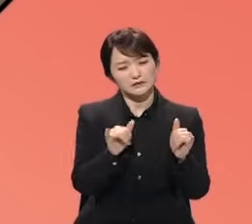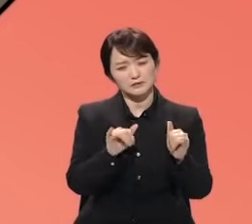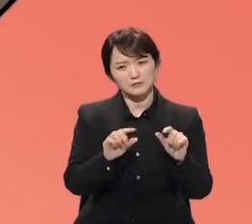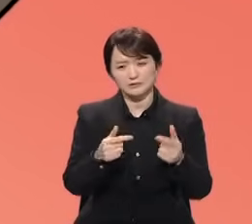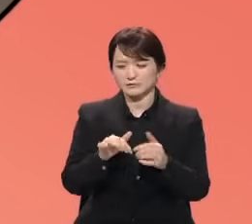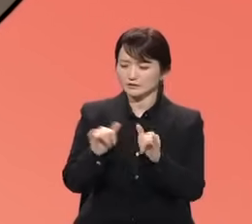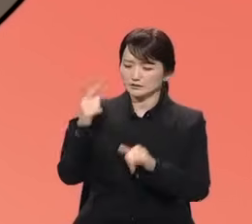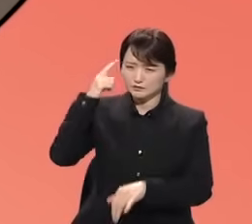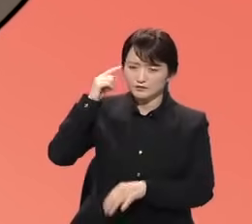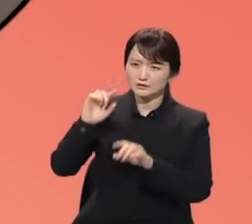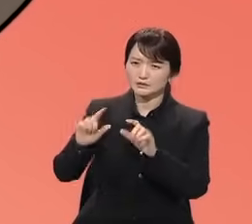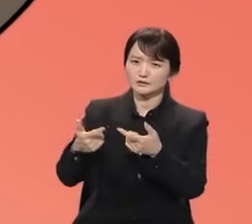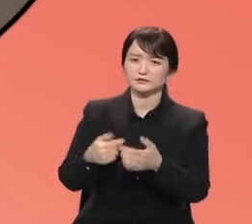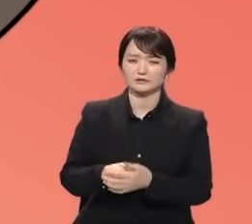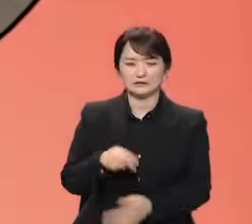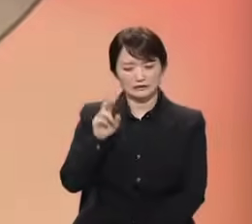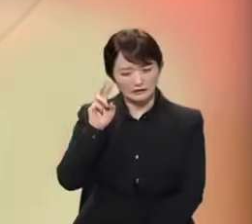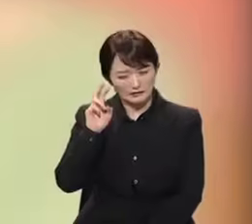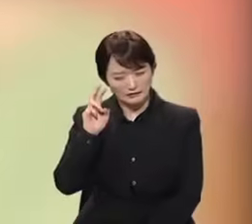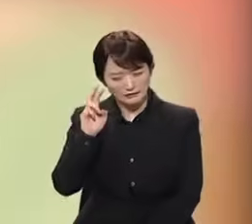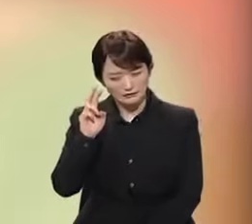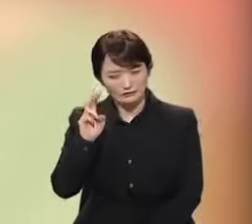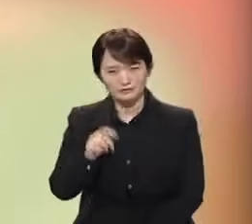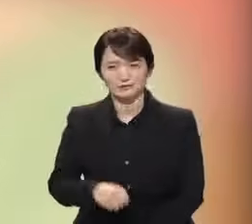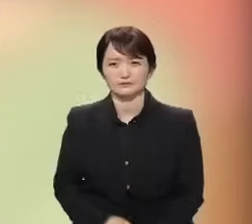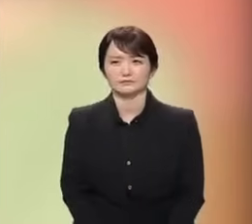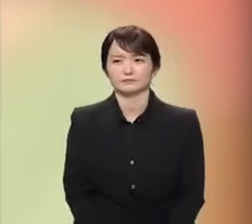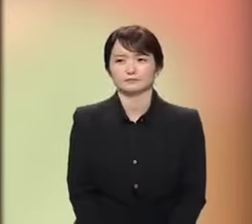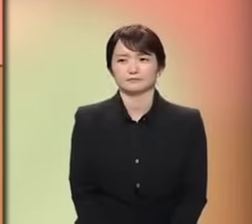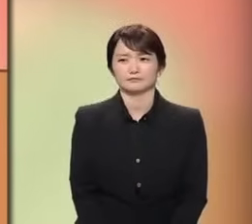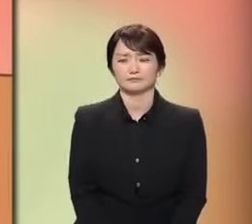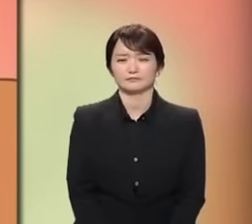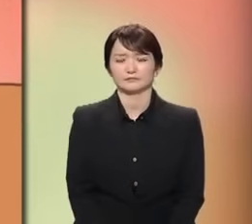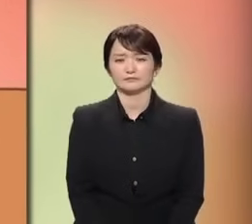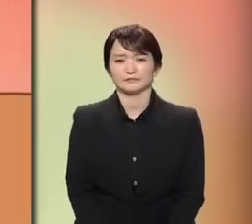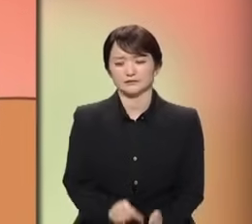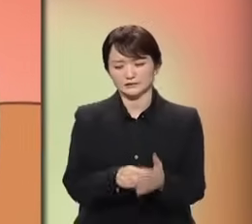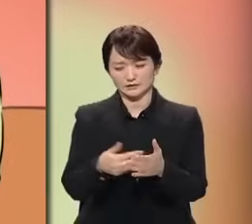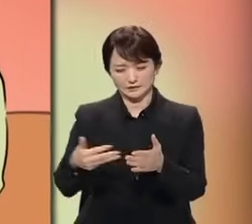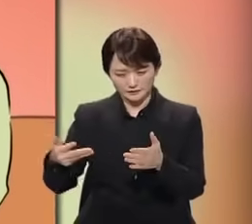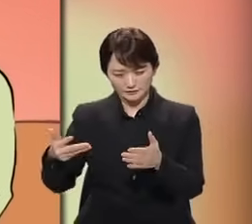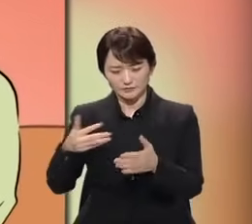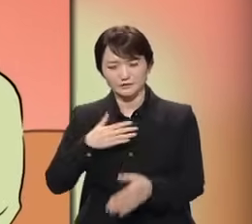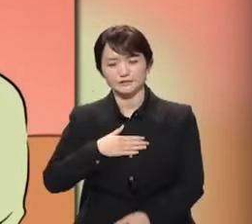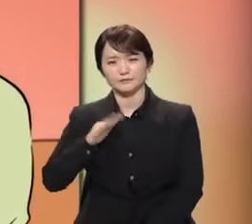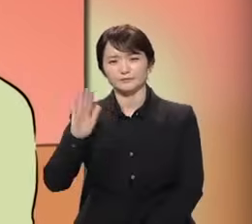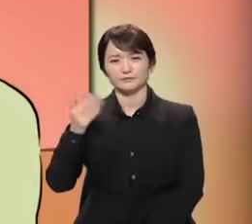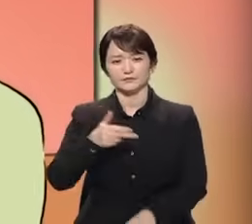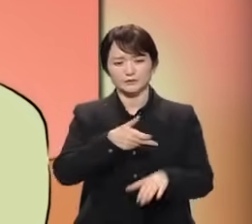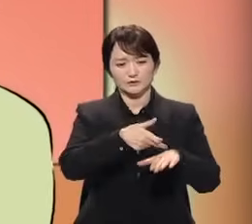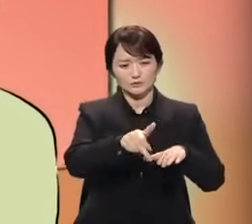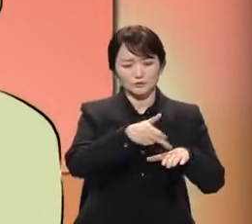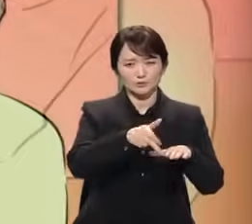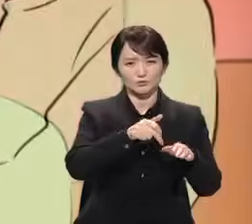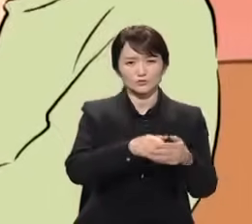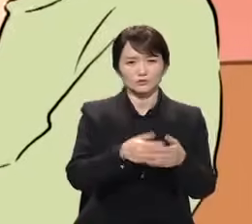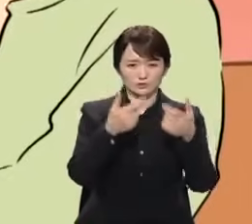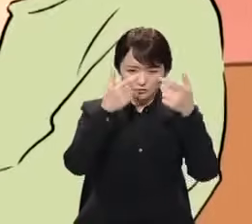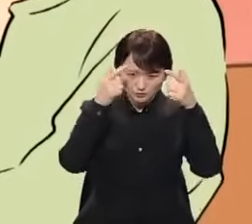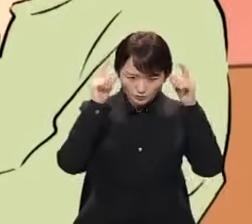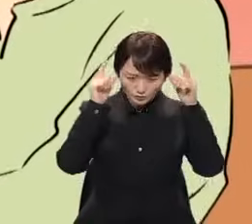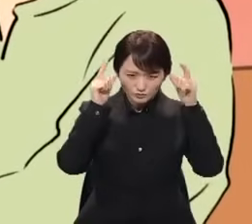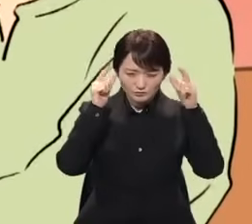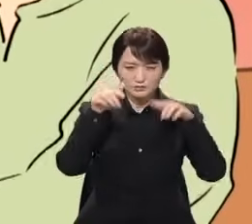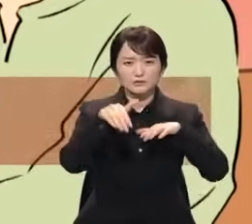해오셨다라는 거예요. 그래도 설마 했는데 점점 이제 확신이 드시는 거고요. 이렇게 뭐 조카들도 로스쿨 다니거나 뭐 의대